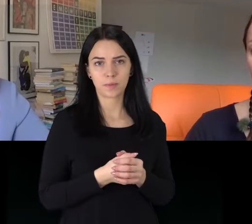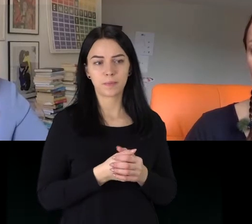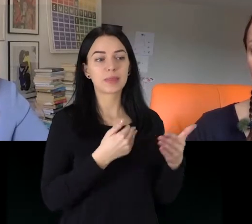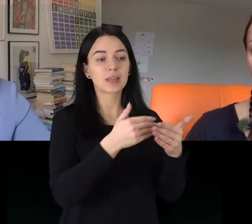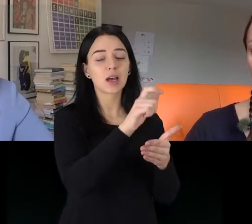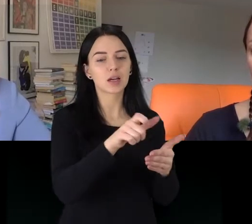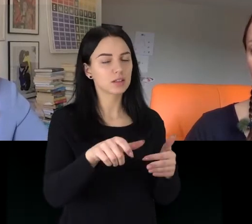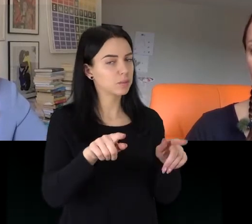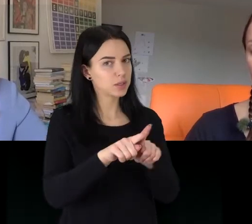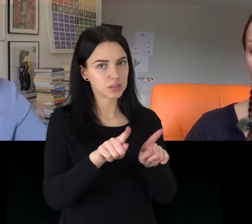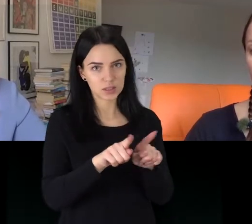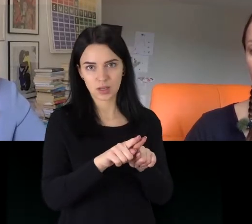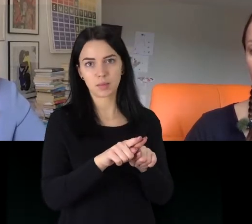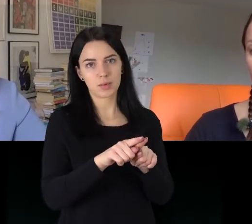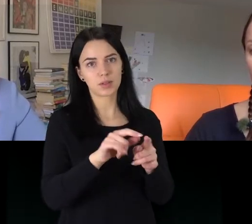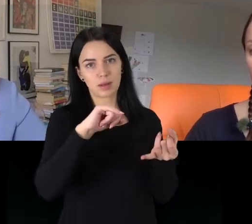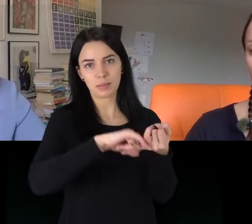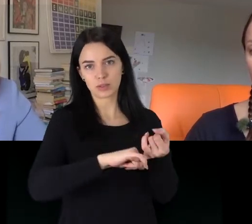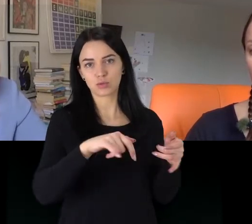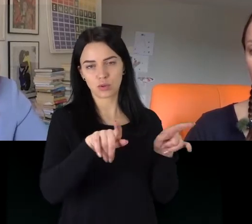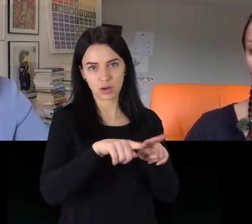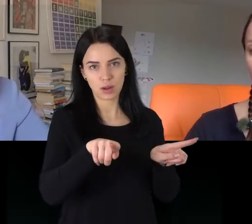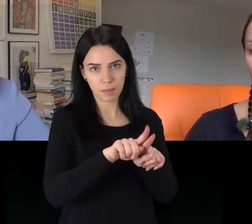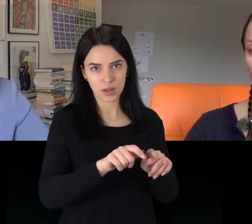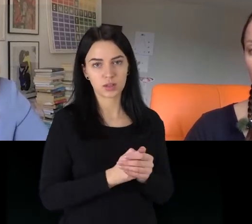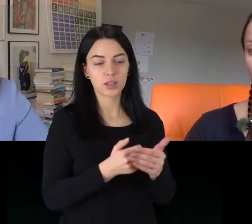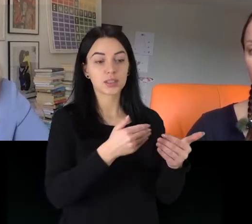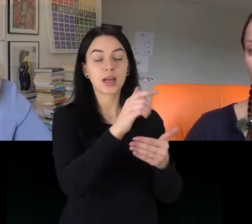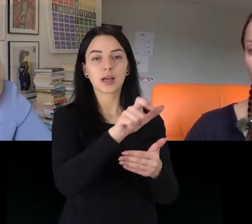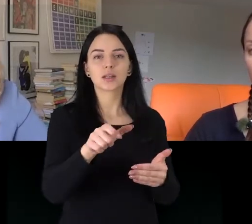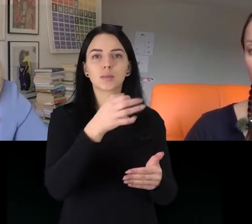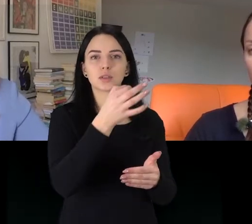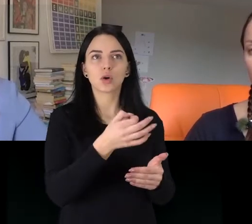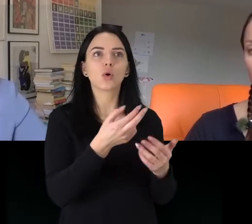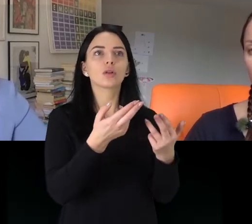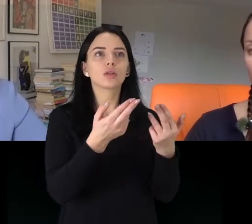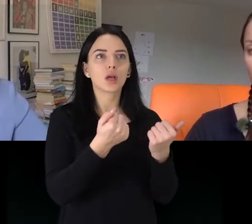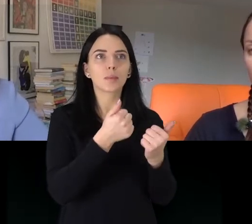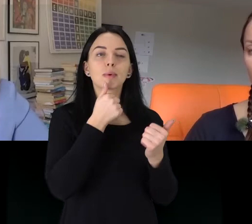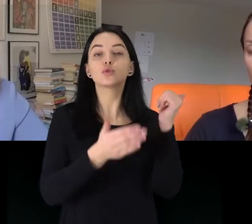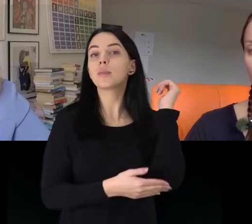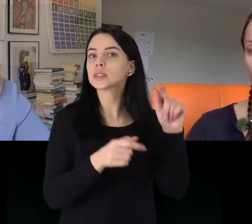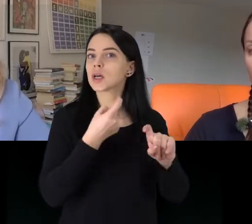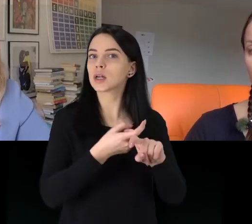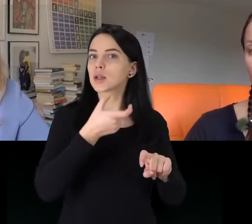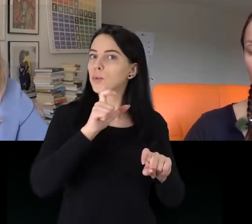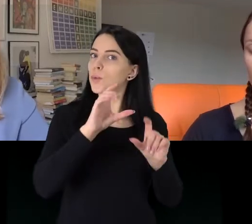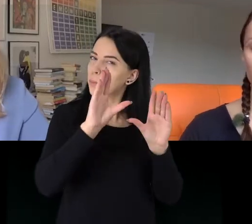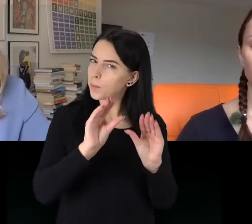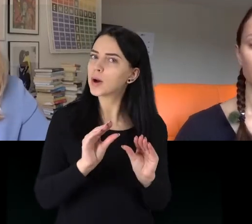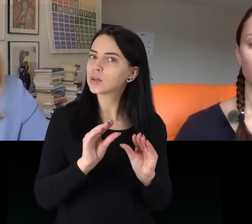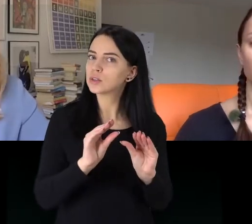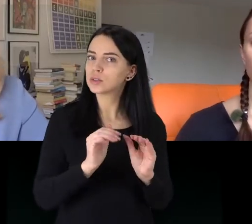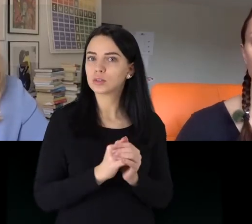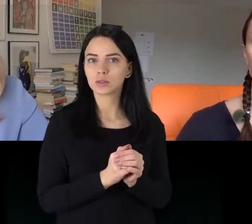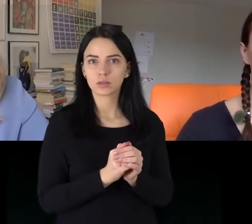tai yra, kad jie sako, jo, bet paskutinį kartą jis geria mažiau, arba, nu, pas mus dar ne taip blogai,